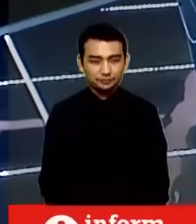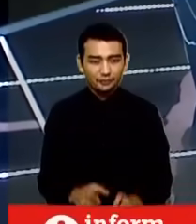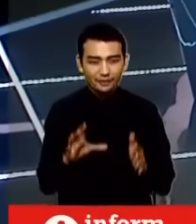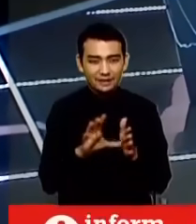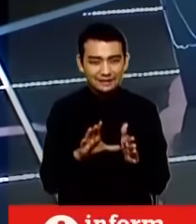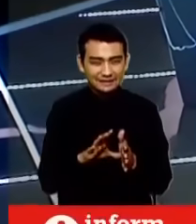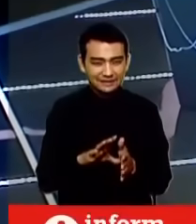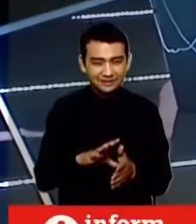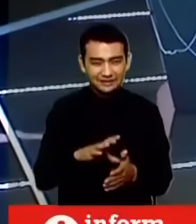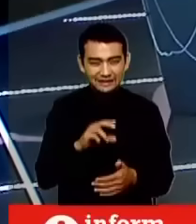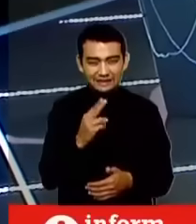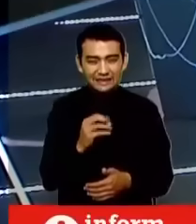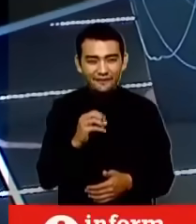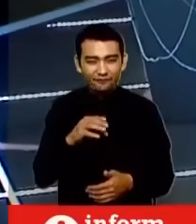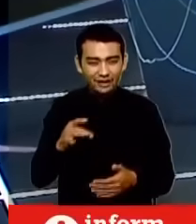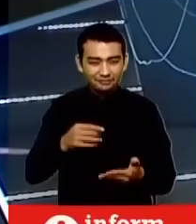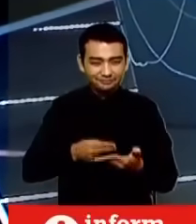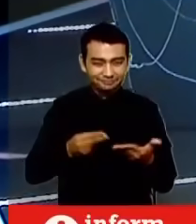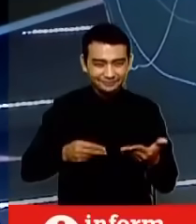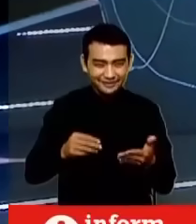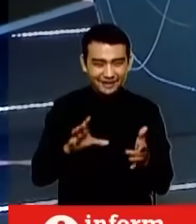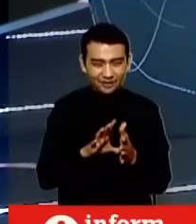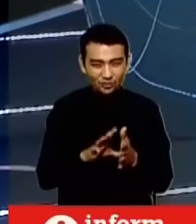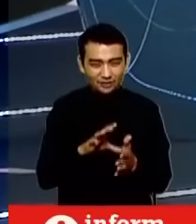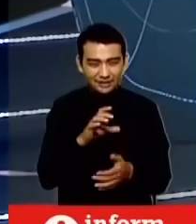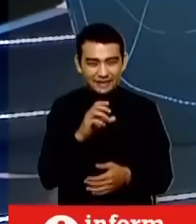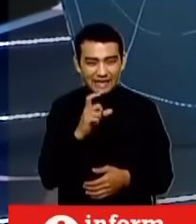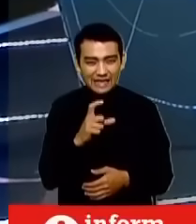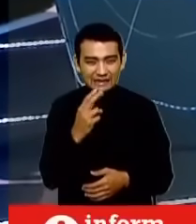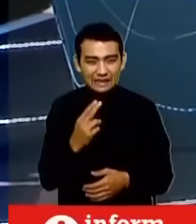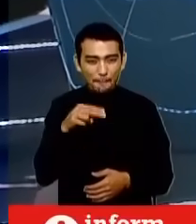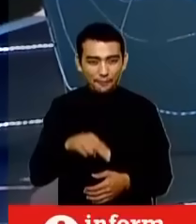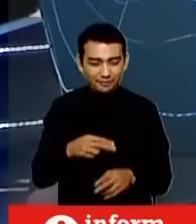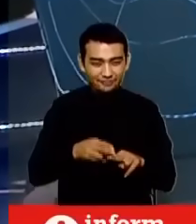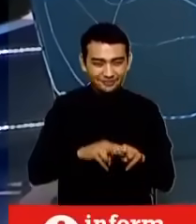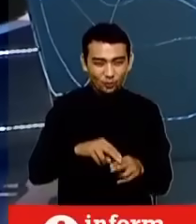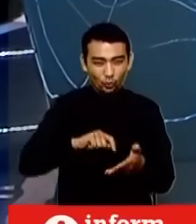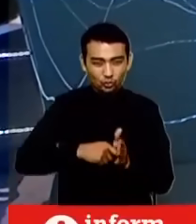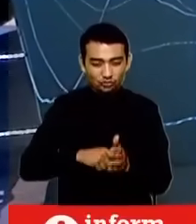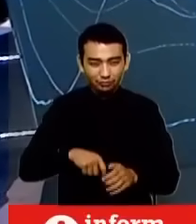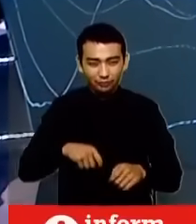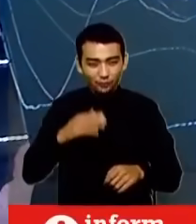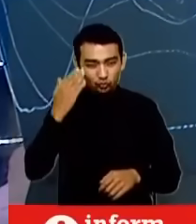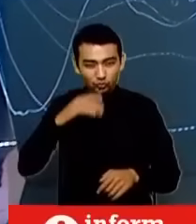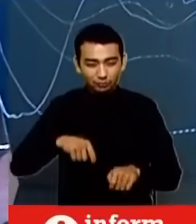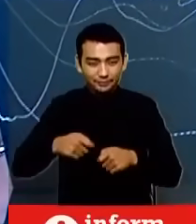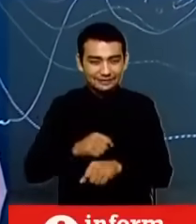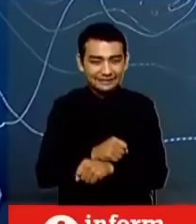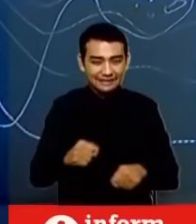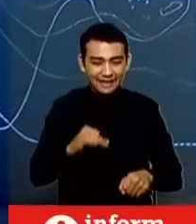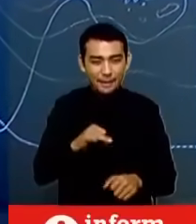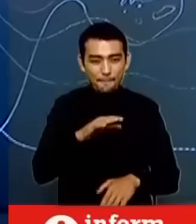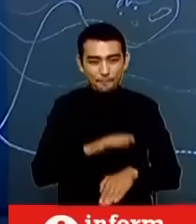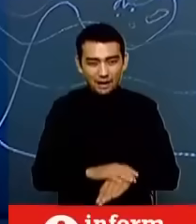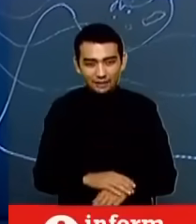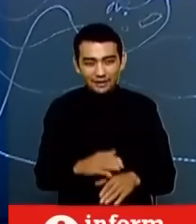Электронды цифрлы қолтаңбаңызды белгісіз жандарға бермеңіз. Өйткені қазір ЭЦК кілтті қолына түрген алаяқтар банктер мен